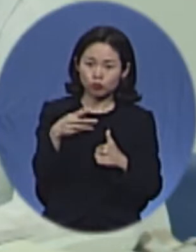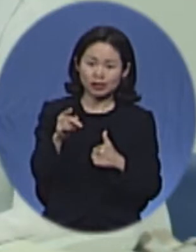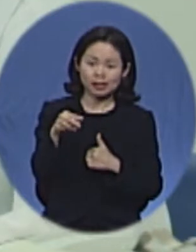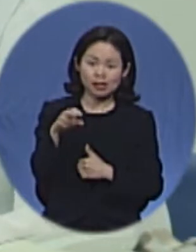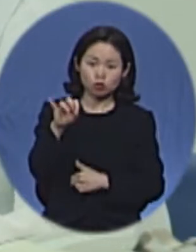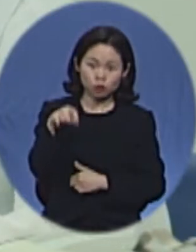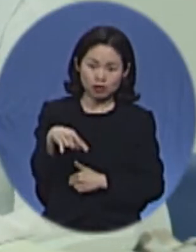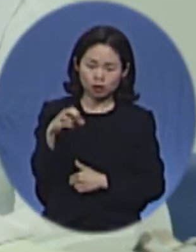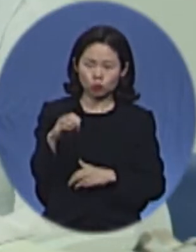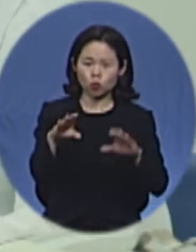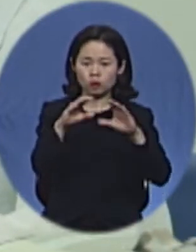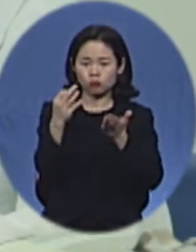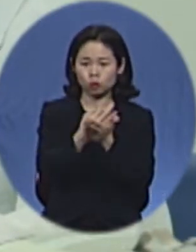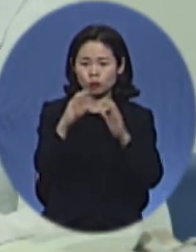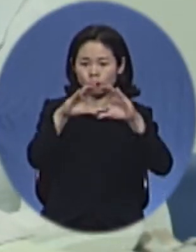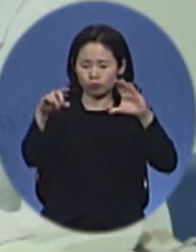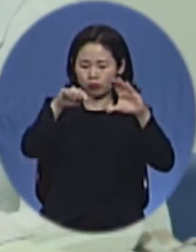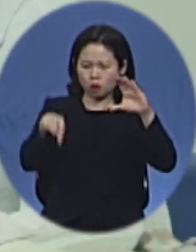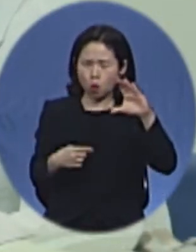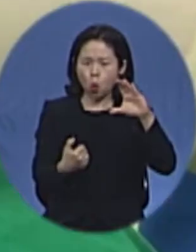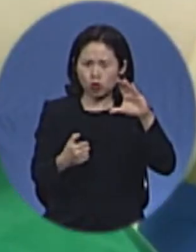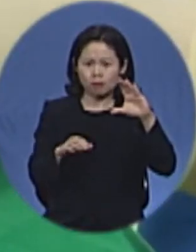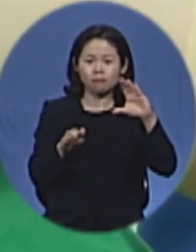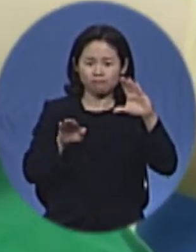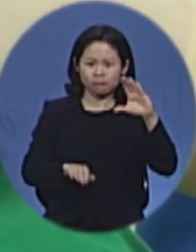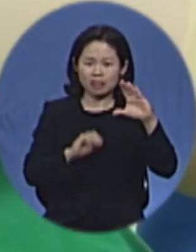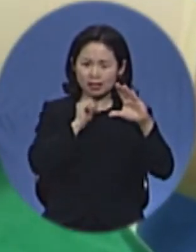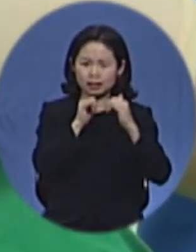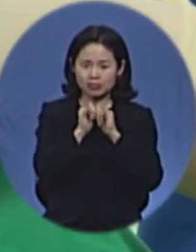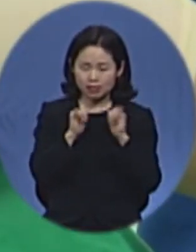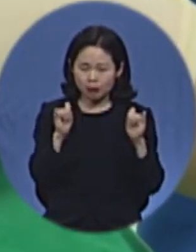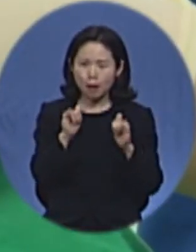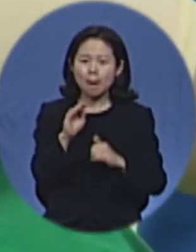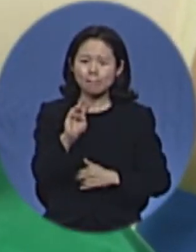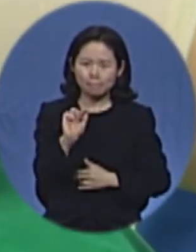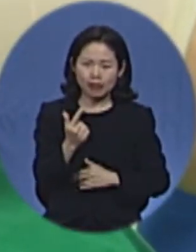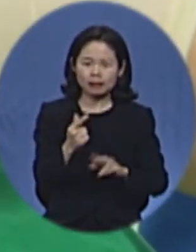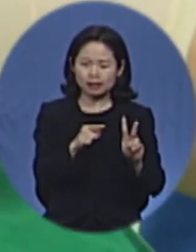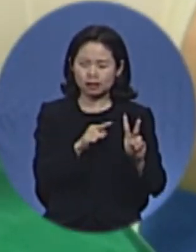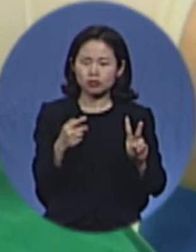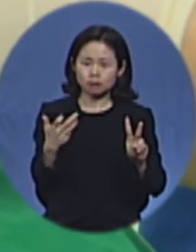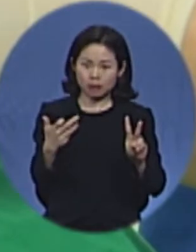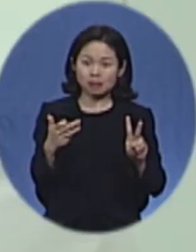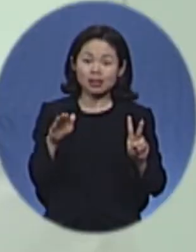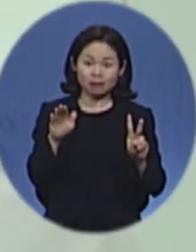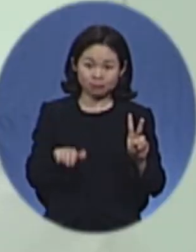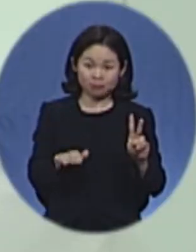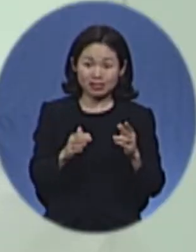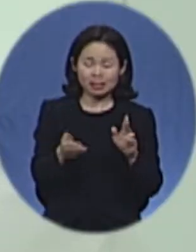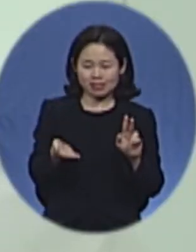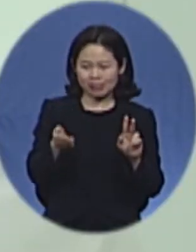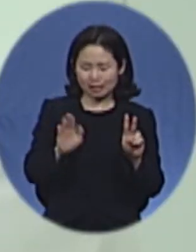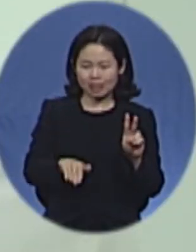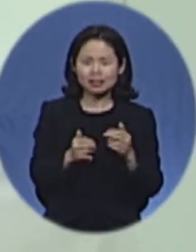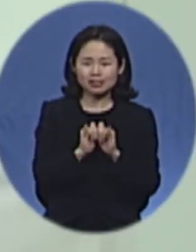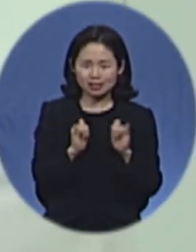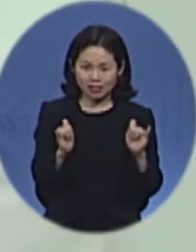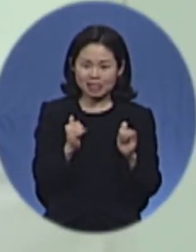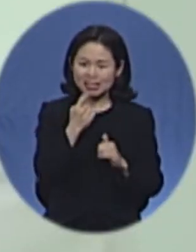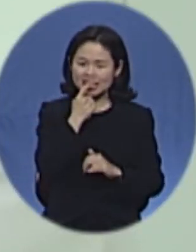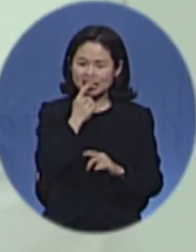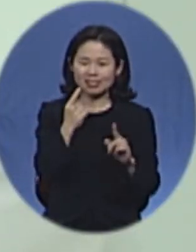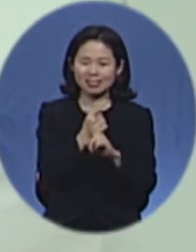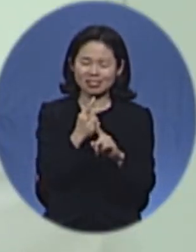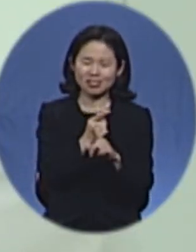50% 이하 가정에 만 2세에서 18세 이하 자녀를 대상으로 1인당 150만 원 한도에서 치과 치료비를 지원하는